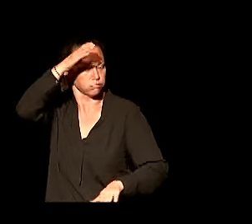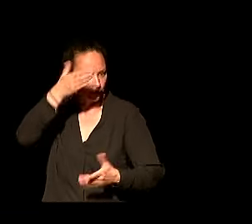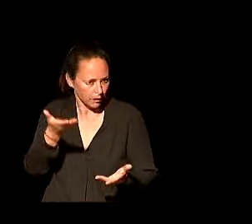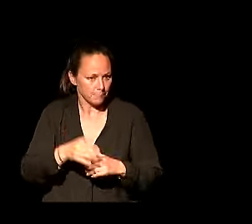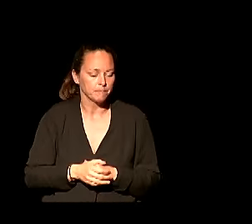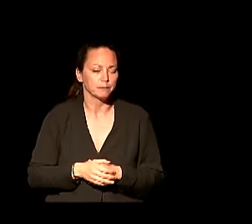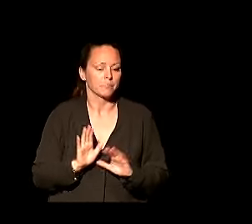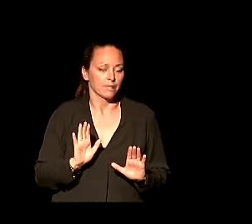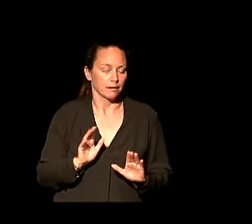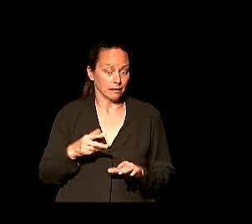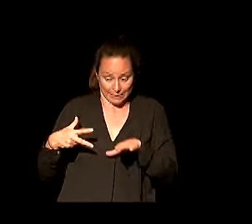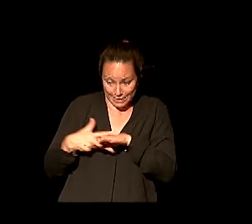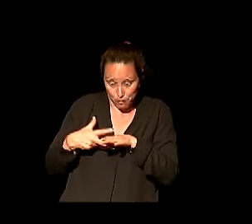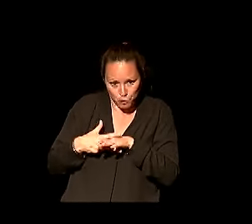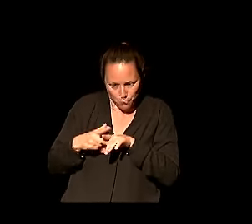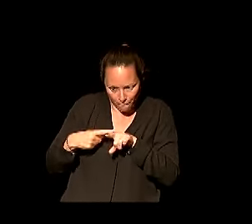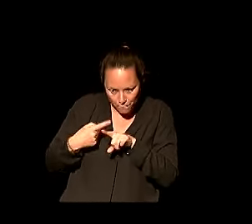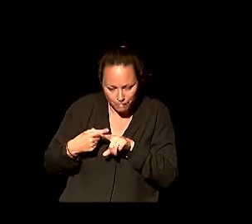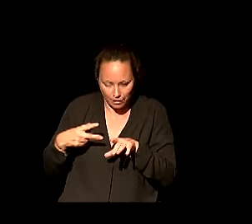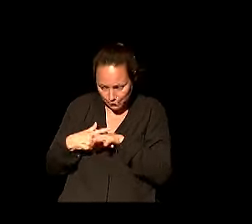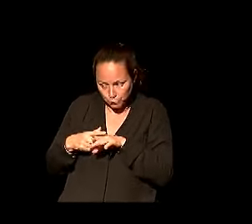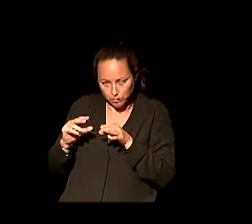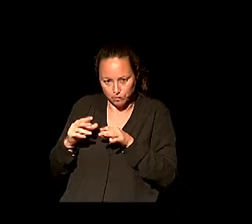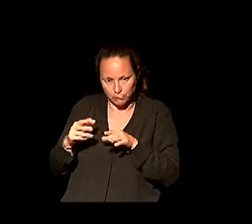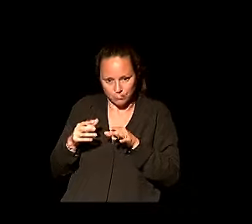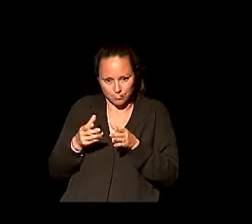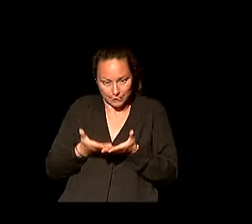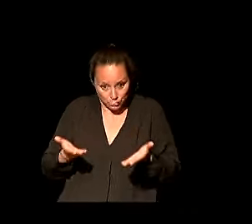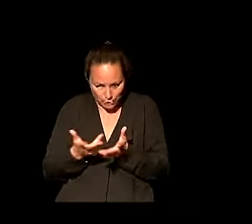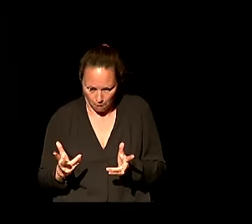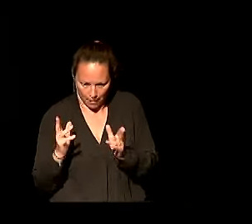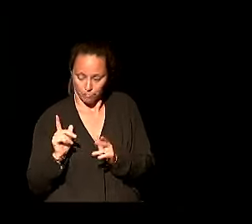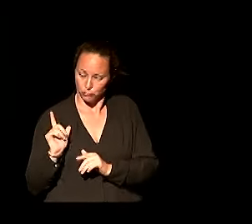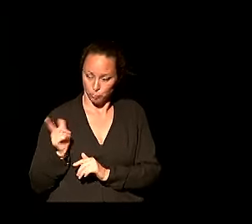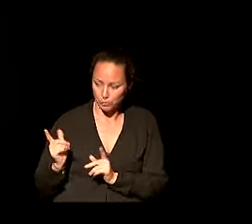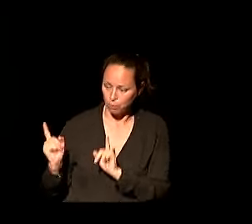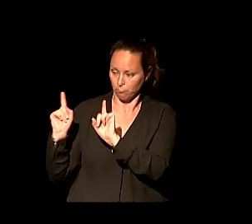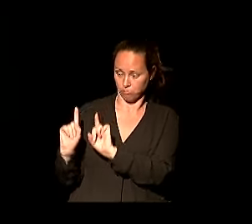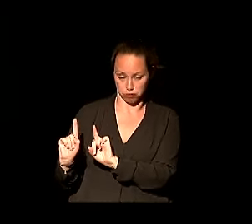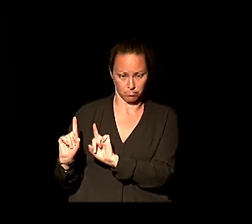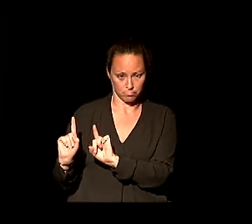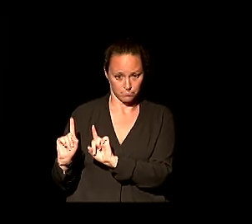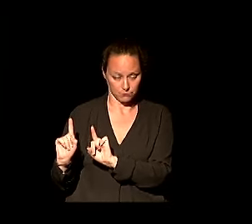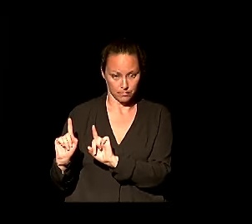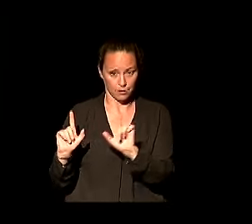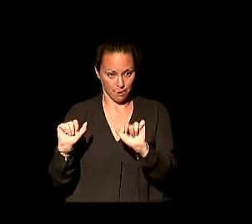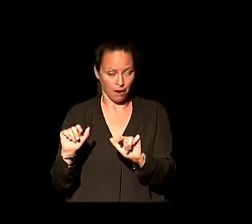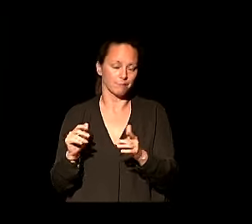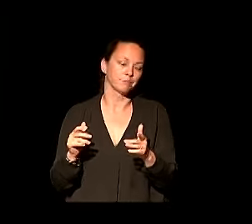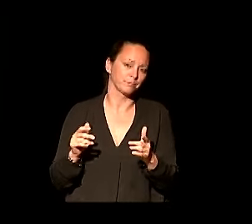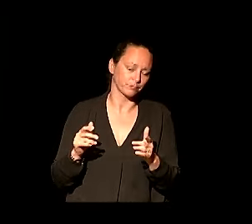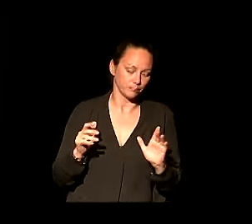c'est le préambule à cette scène célèbre où ils sont à deux, et où finalement on retrouve là aussi,